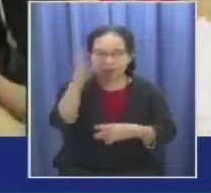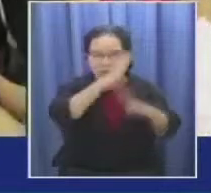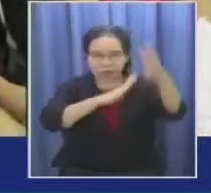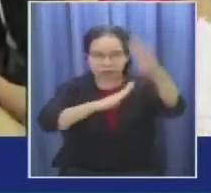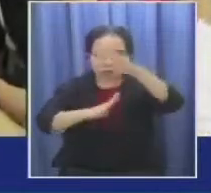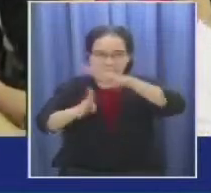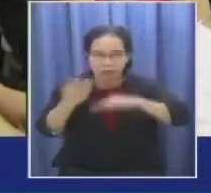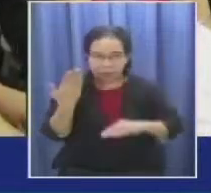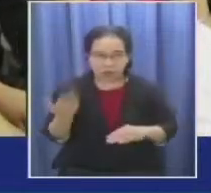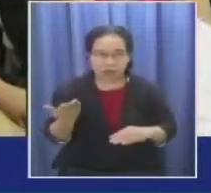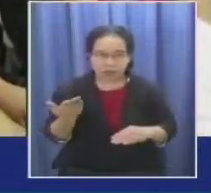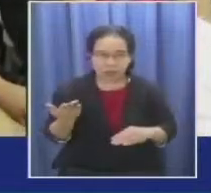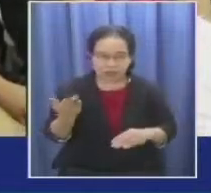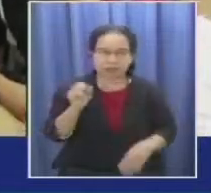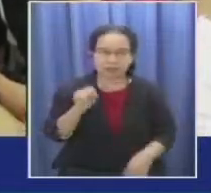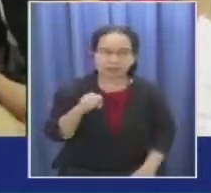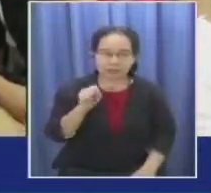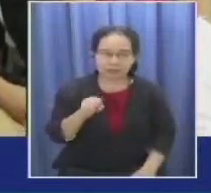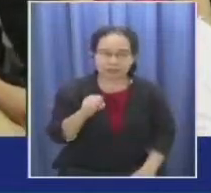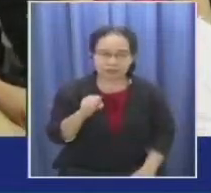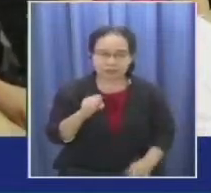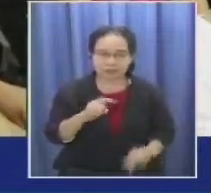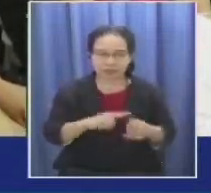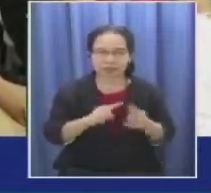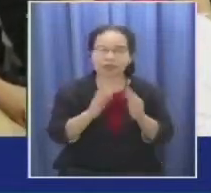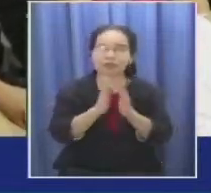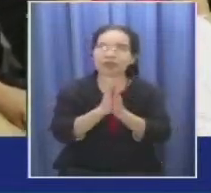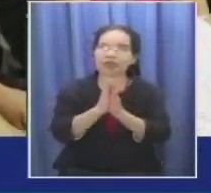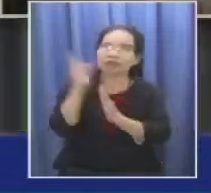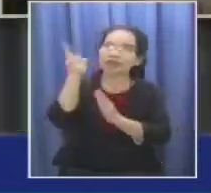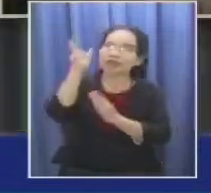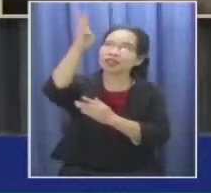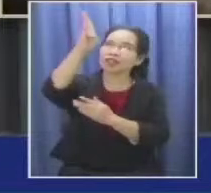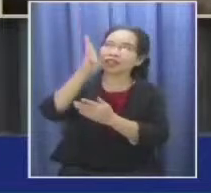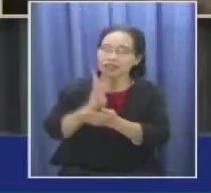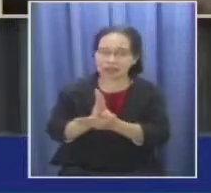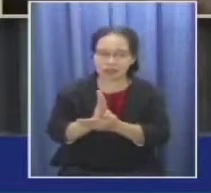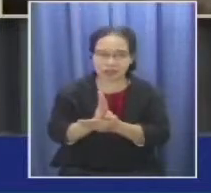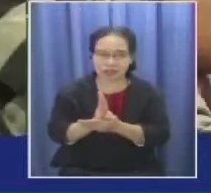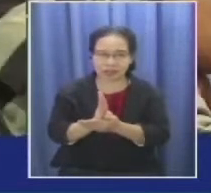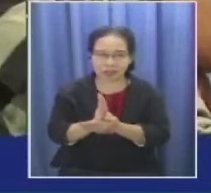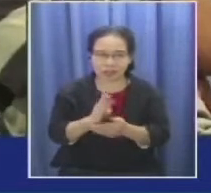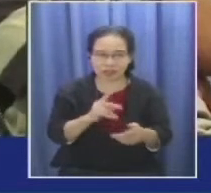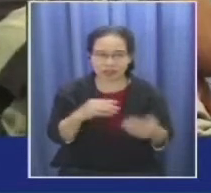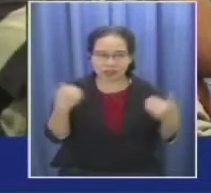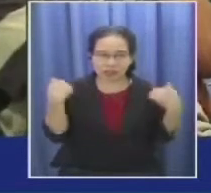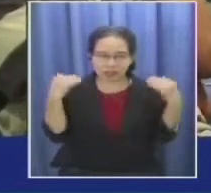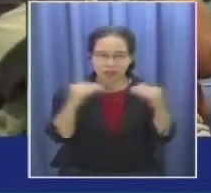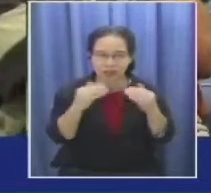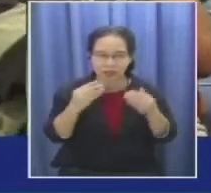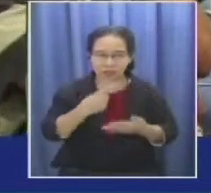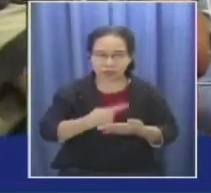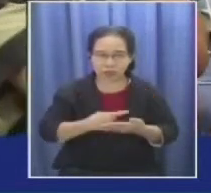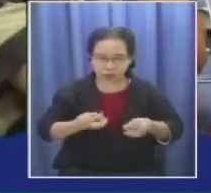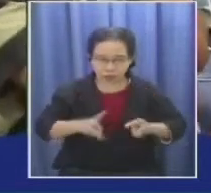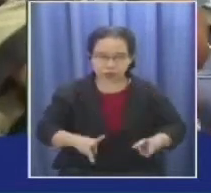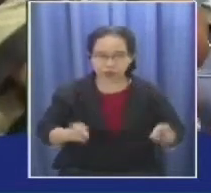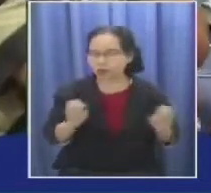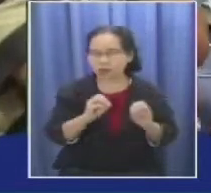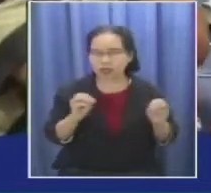atɔ yɛn ɛfa to sɛ wodafo bi yade a wo wa amaniye mu ana wo hiahia mu